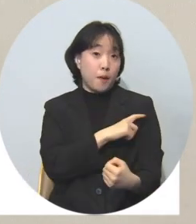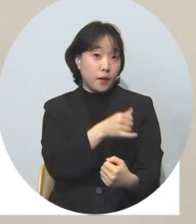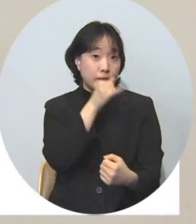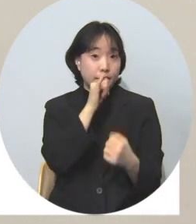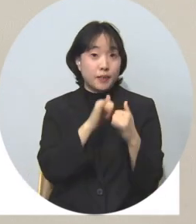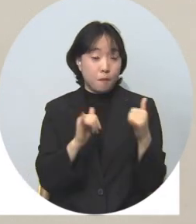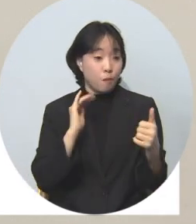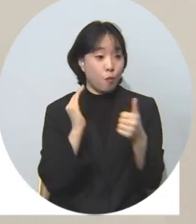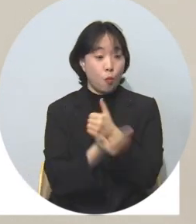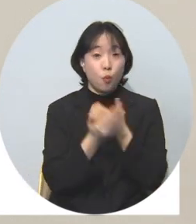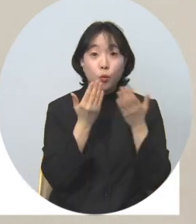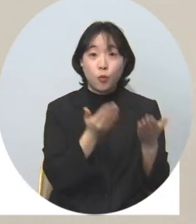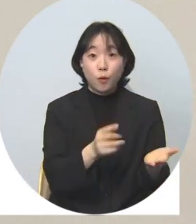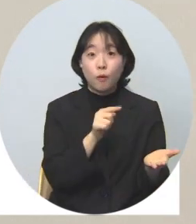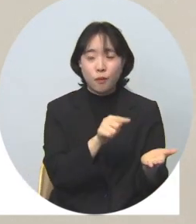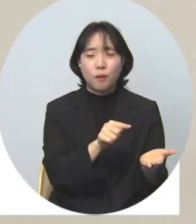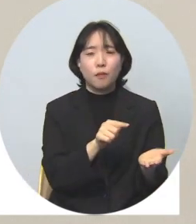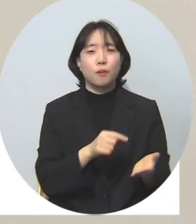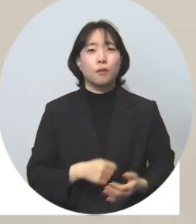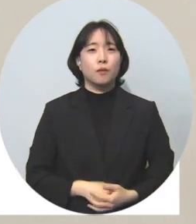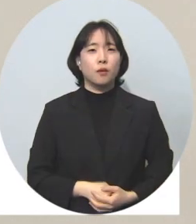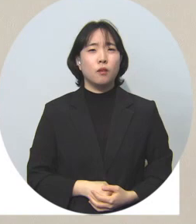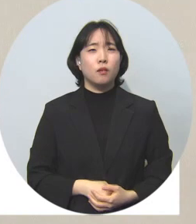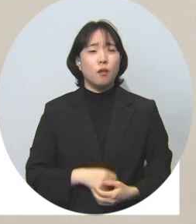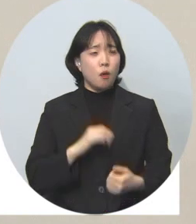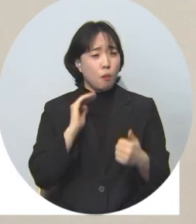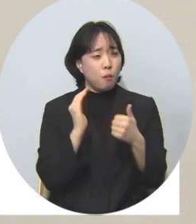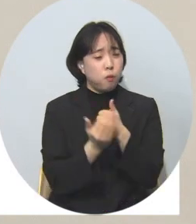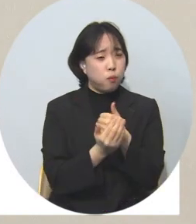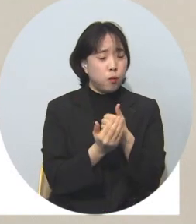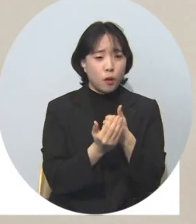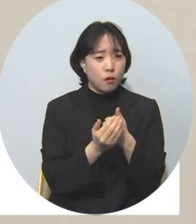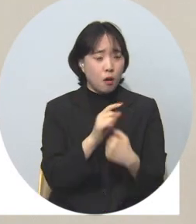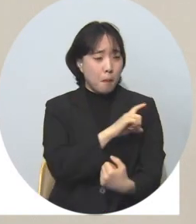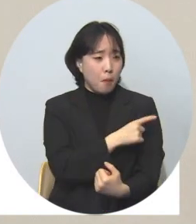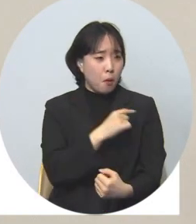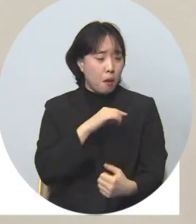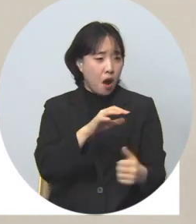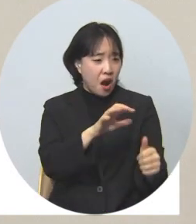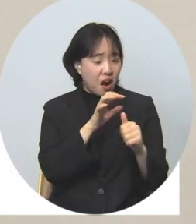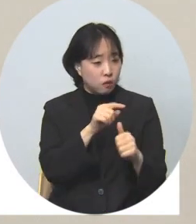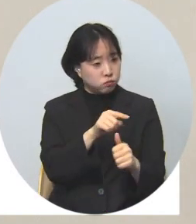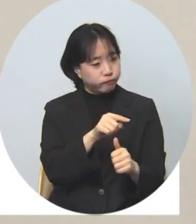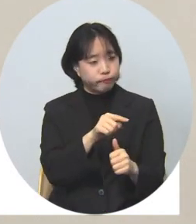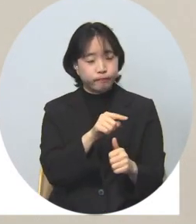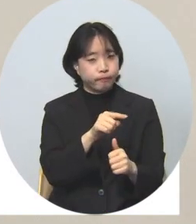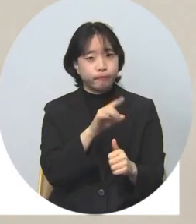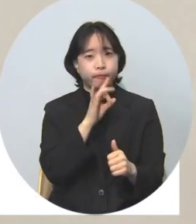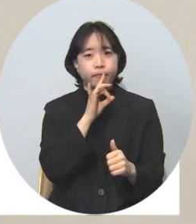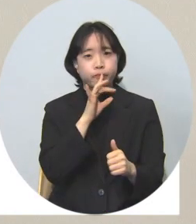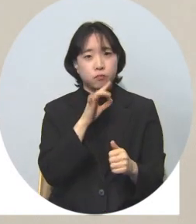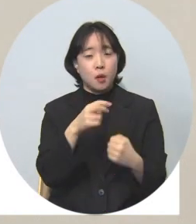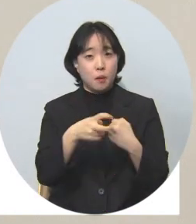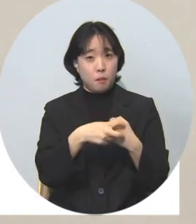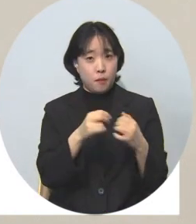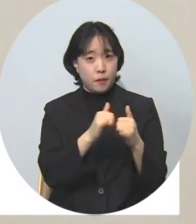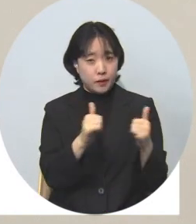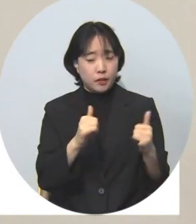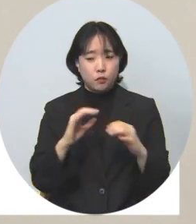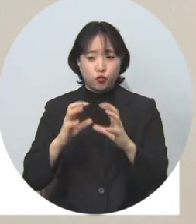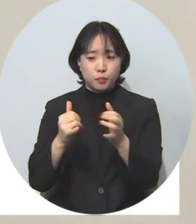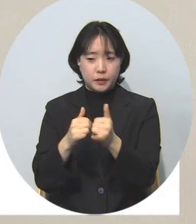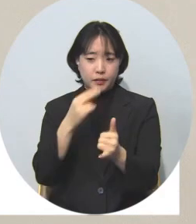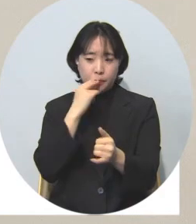허용하고 있습니다 이러한 혜택이 인정되는만큼 의사에게는 국민의 생명을